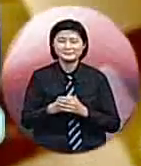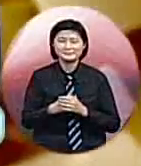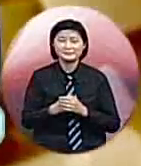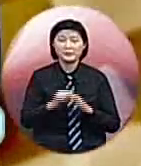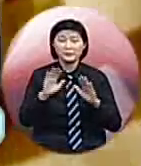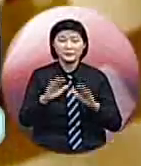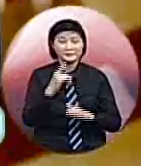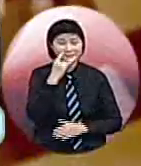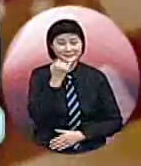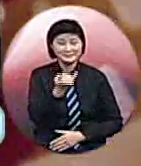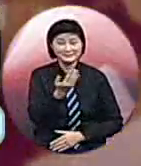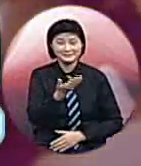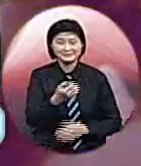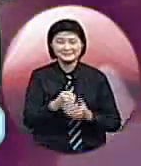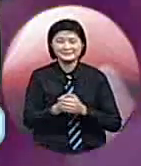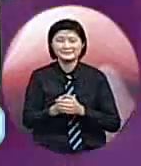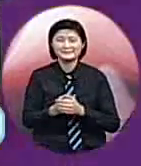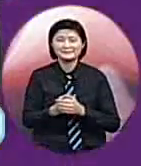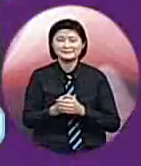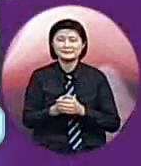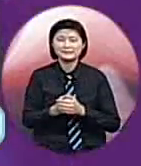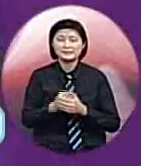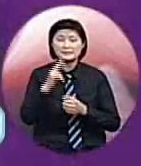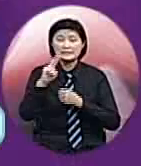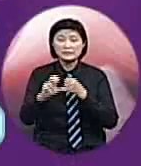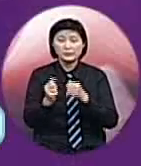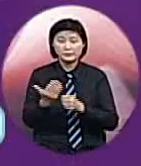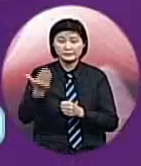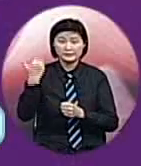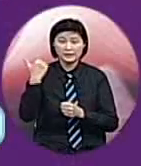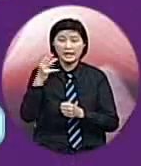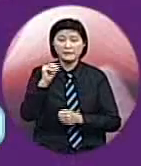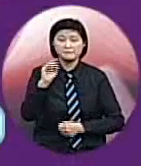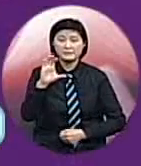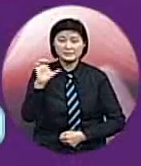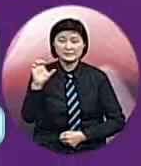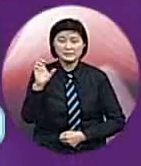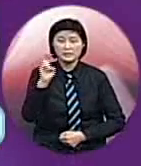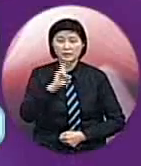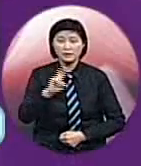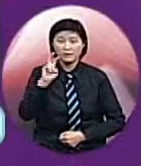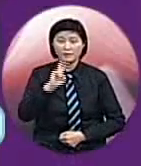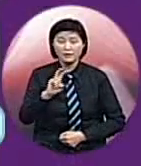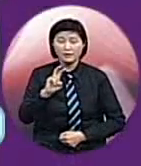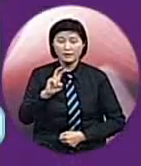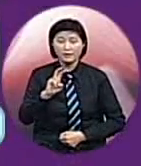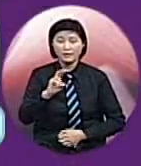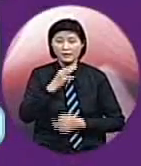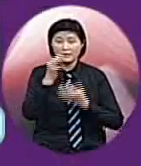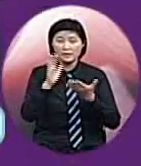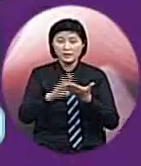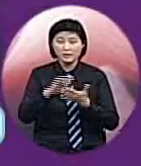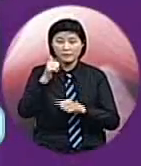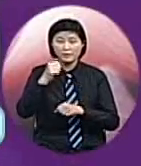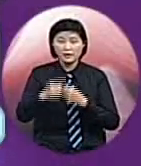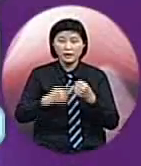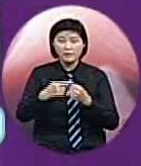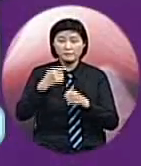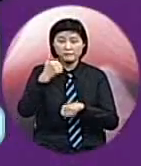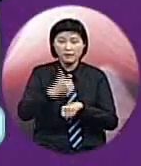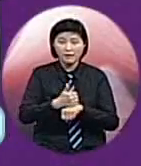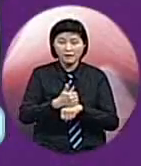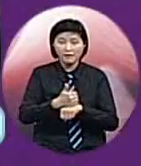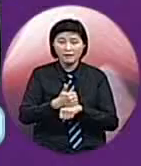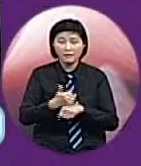그냥. 아, 우리 어머니. 어머니. 네. 우리 어머니는 25년 전에 MBC 주부가요 열창 연말 결성까지 갔다고 그랬는데 실력이 나 겁이 나네